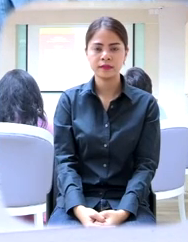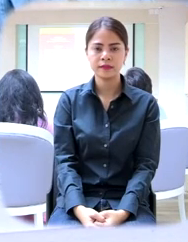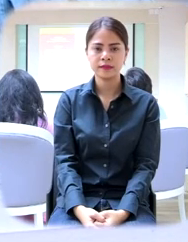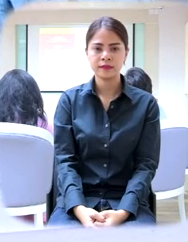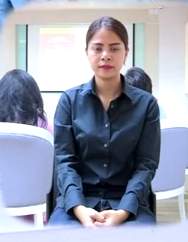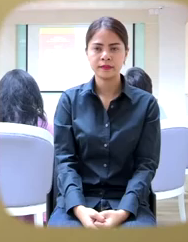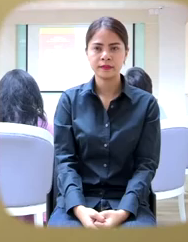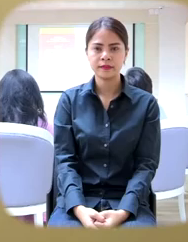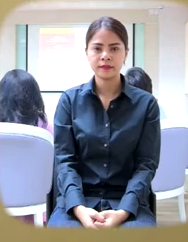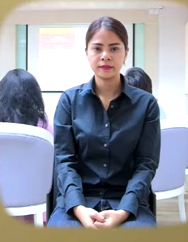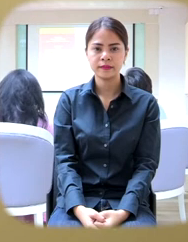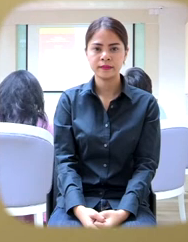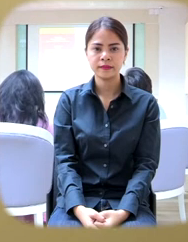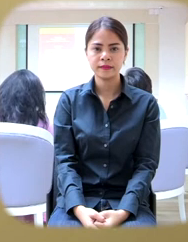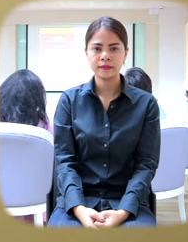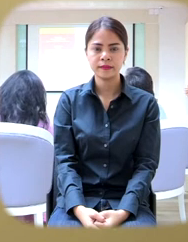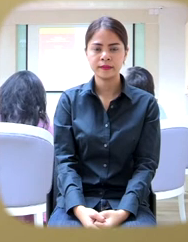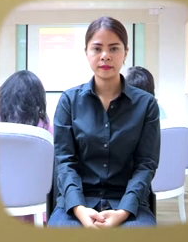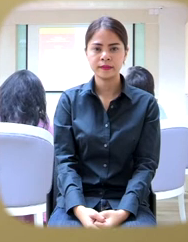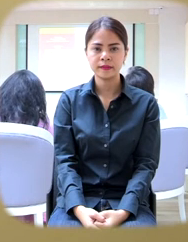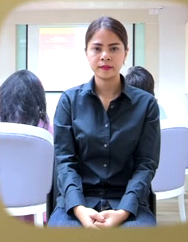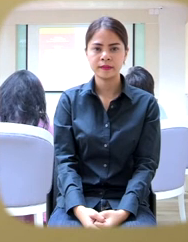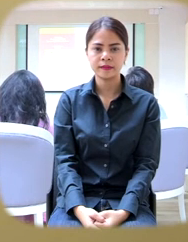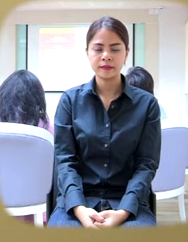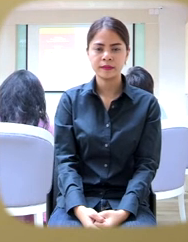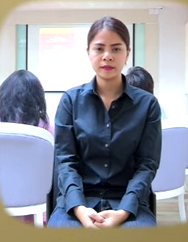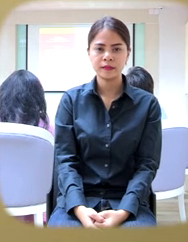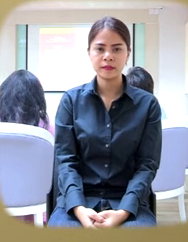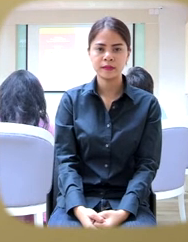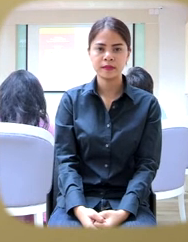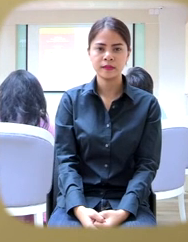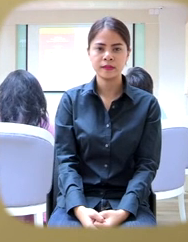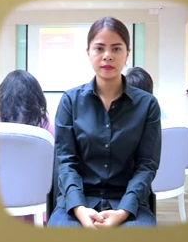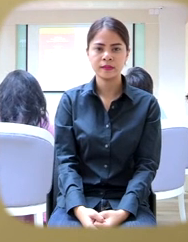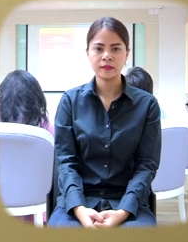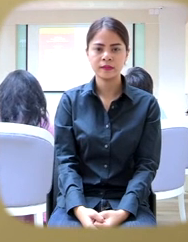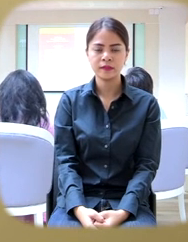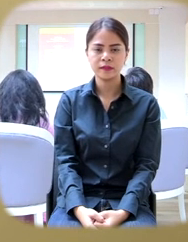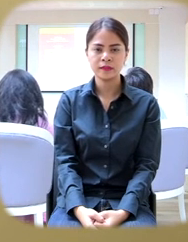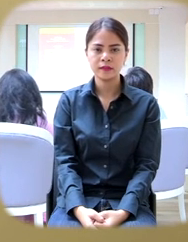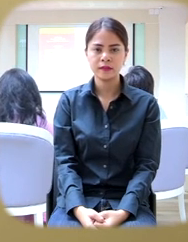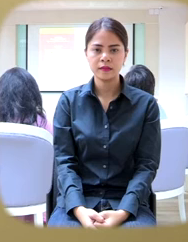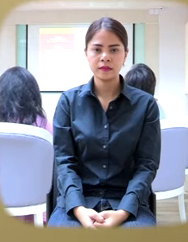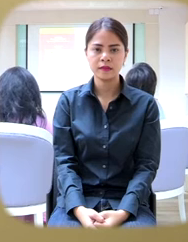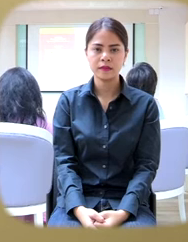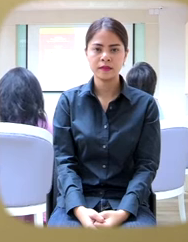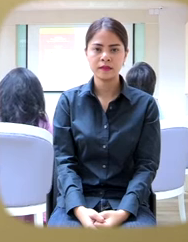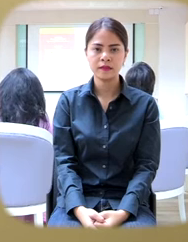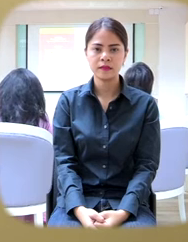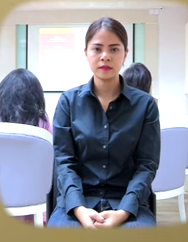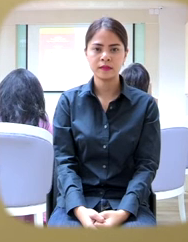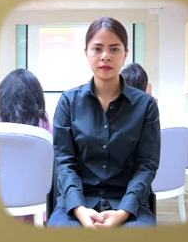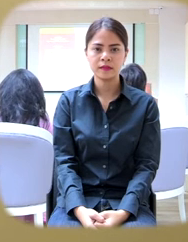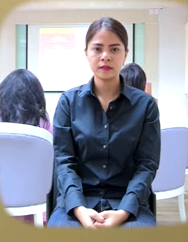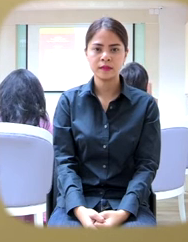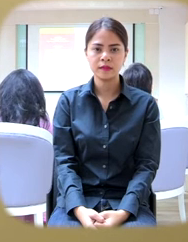Tripitaka, which is an exhaustive description of the ideal contents of the Buddhist scriptures as conceived